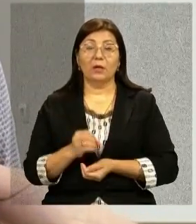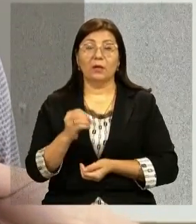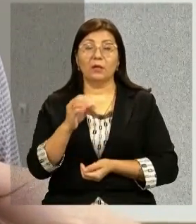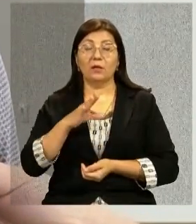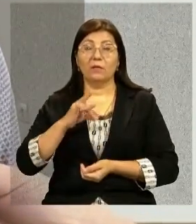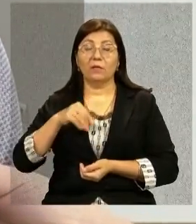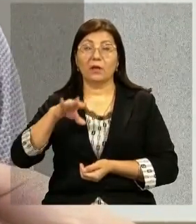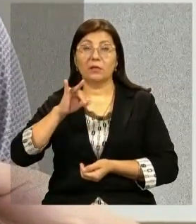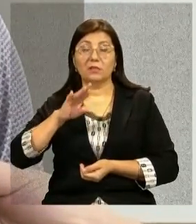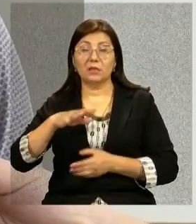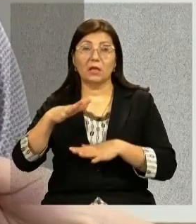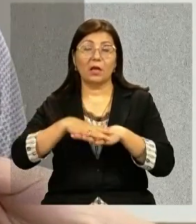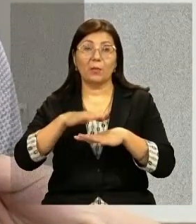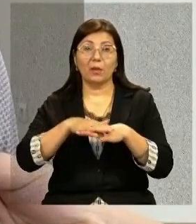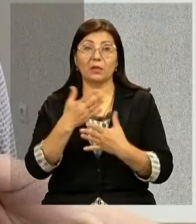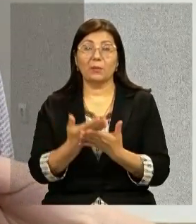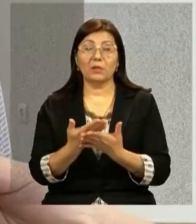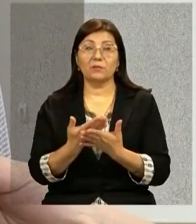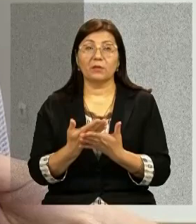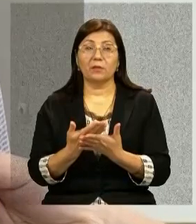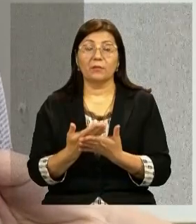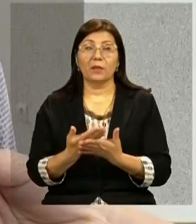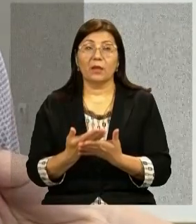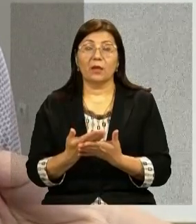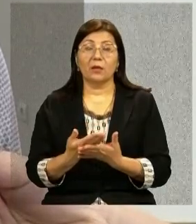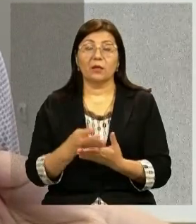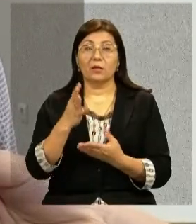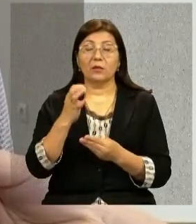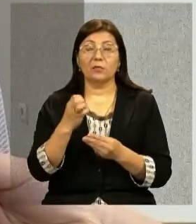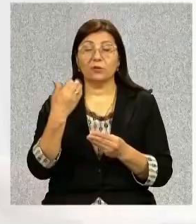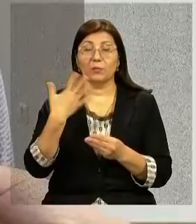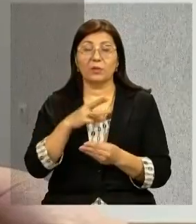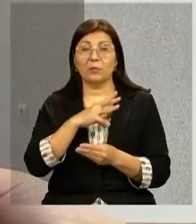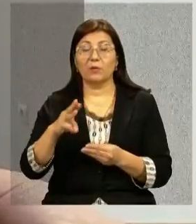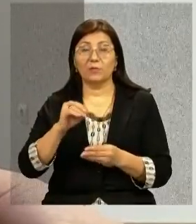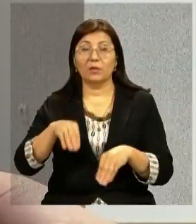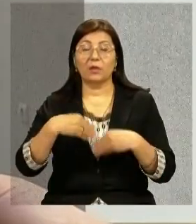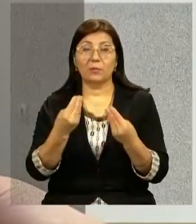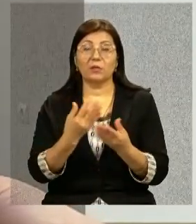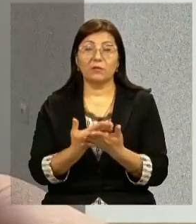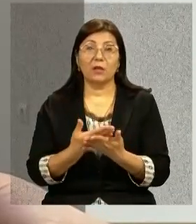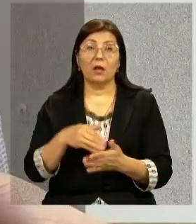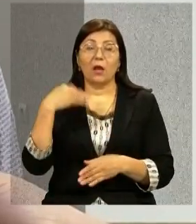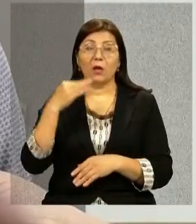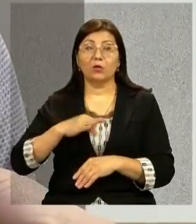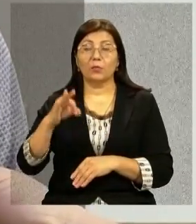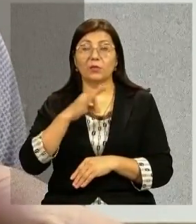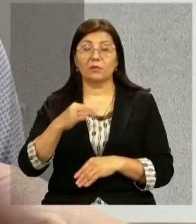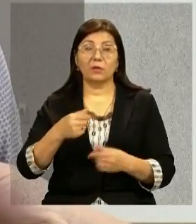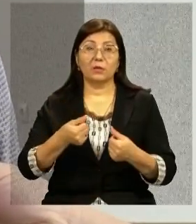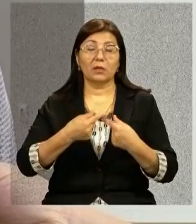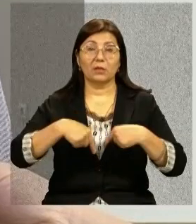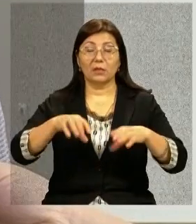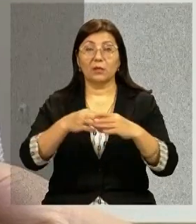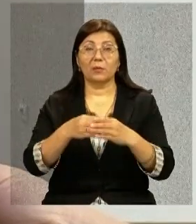банкам и группой суммарно выделилось 950 миллионов тенге. По Актюбинской области наша компания практически с первых